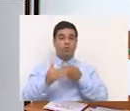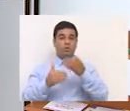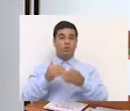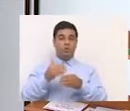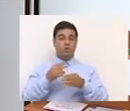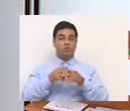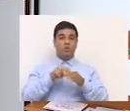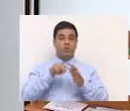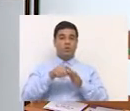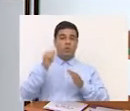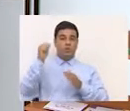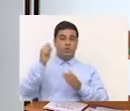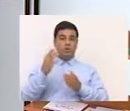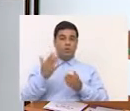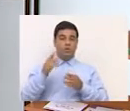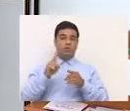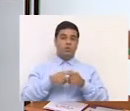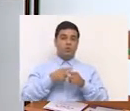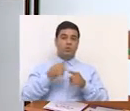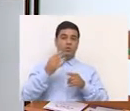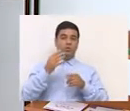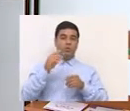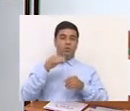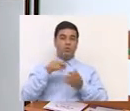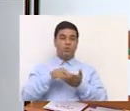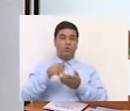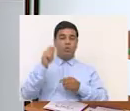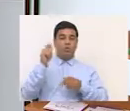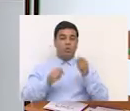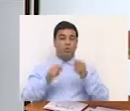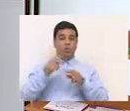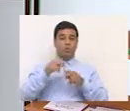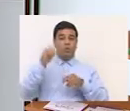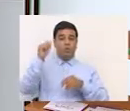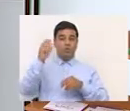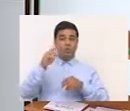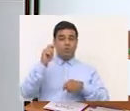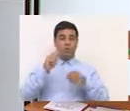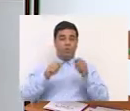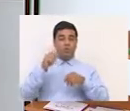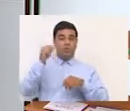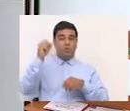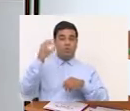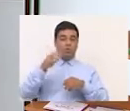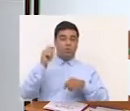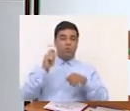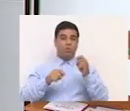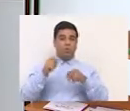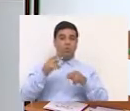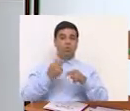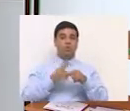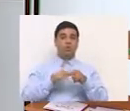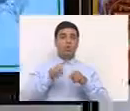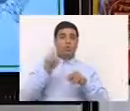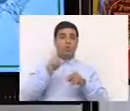То светило солнце, то шел дождь. Солнце, дождь, солнце, дождь.